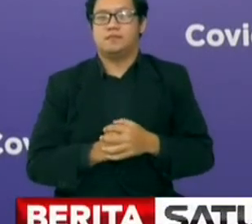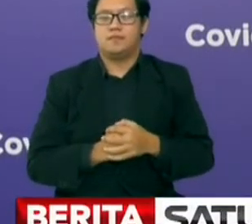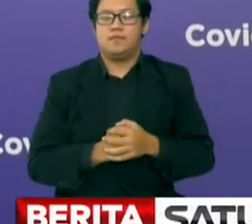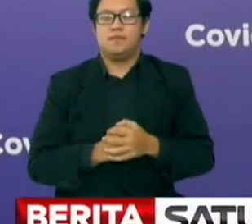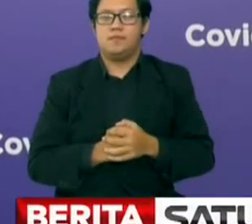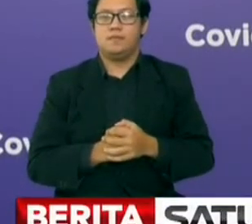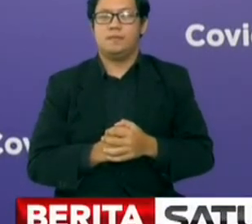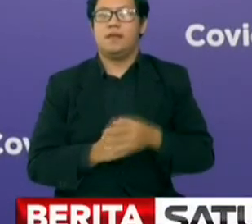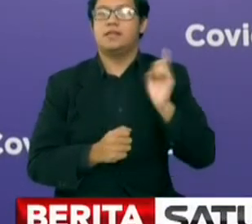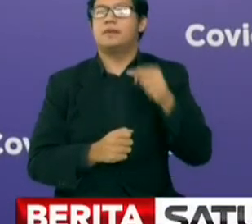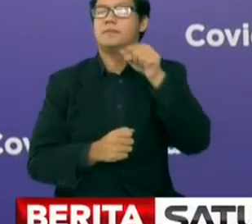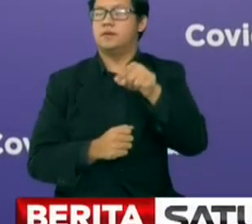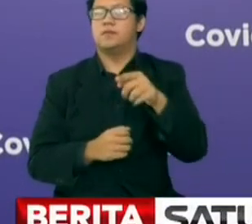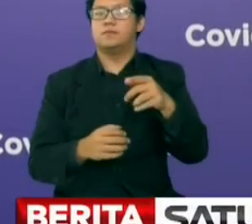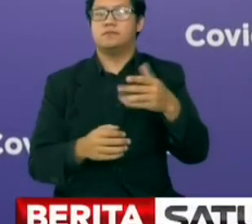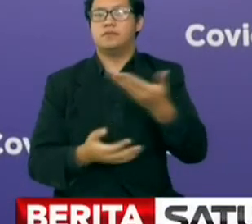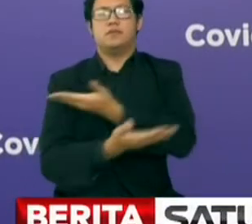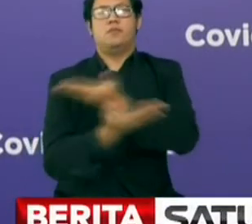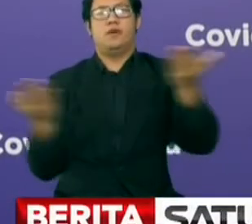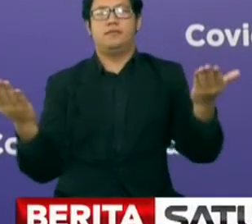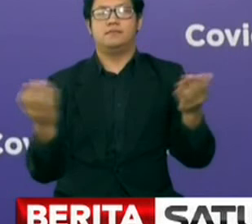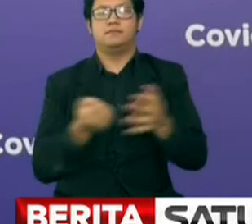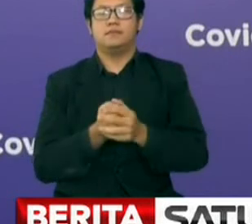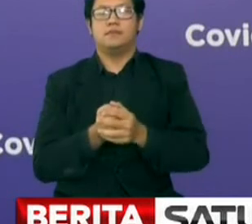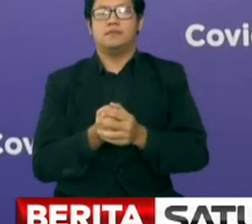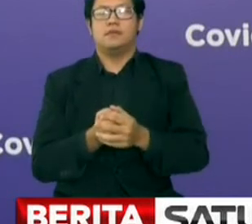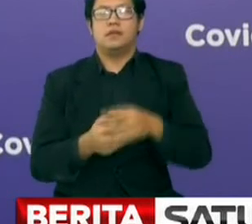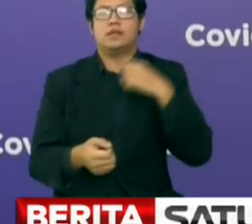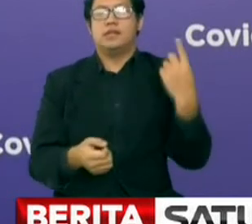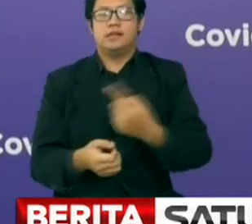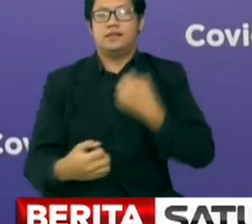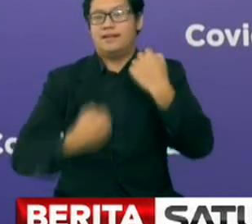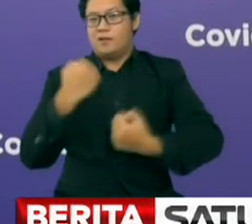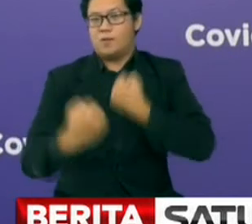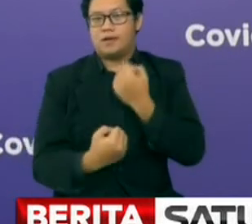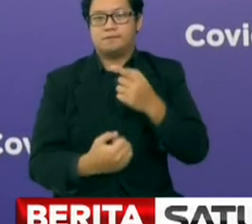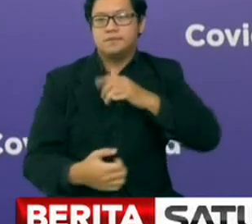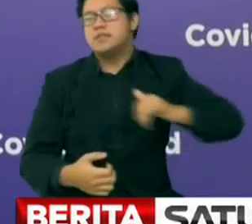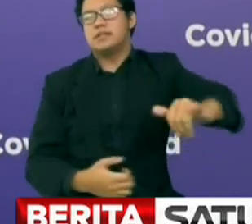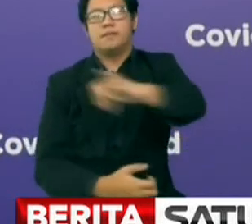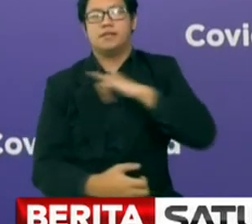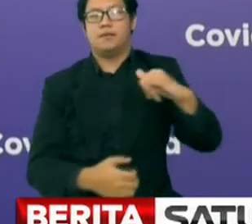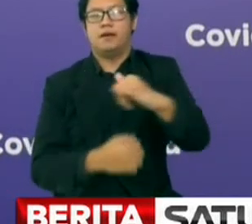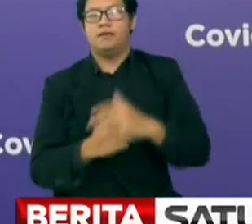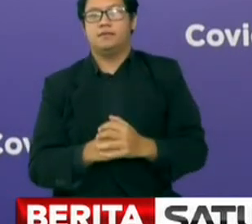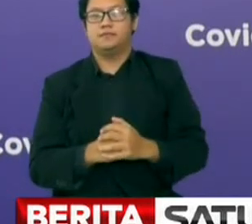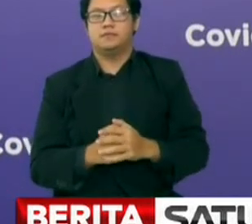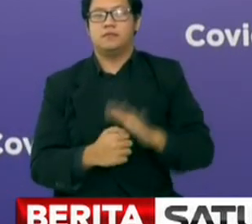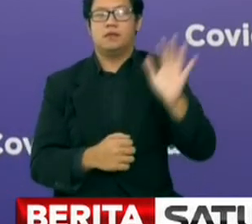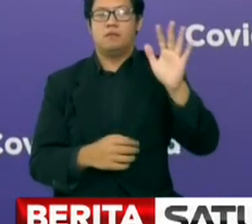perjalanan Oleh karena itu saudara-saudaraku sekalian kita akan melakukan ini bersama-sama tidak